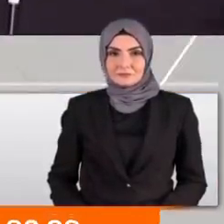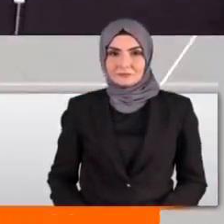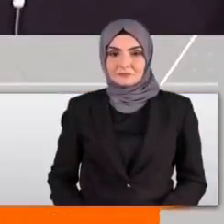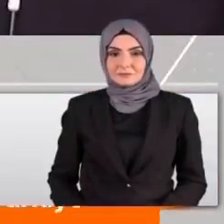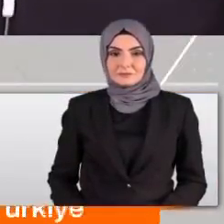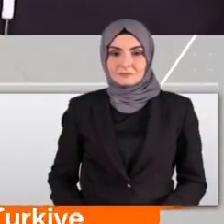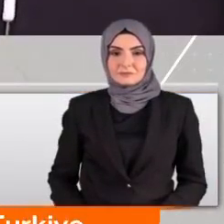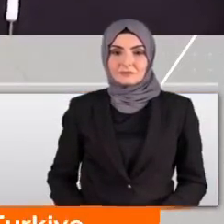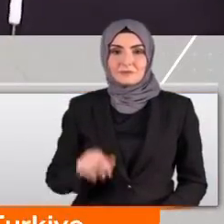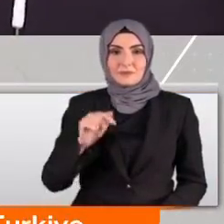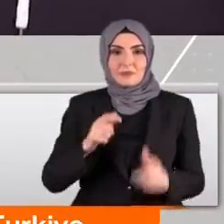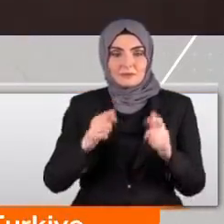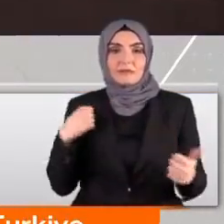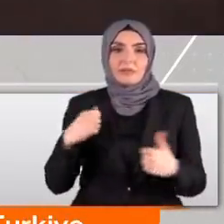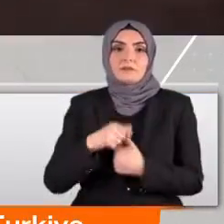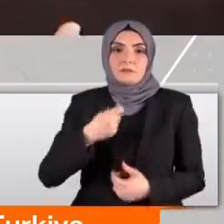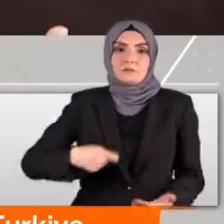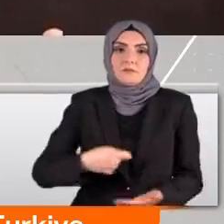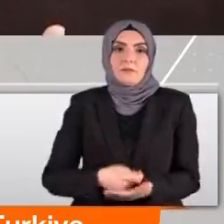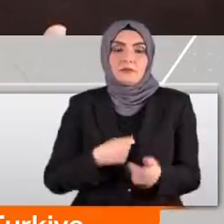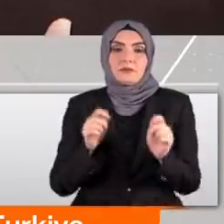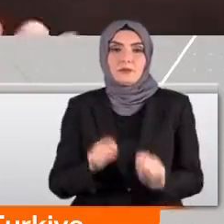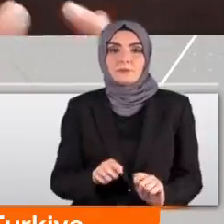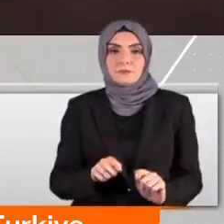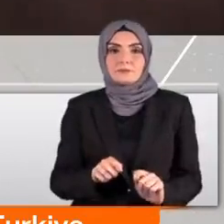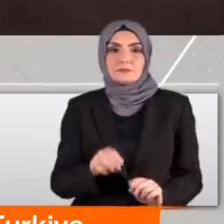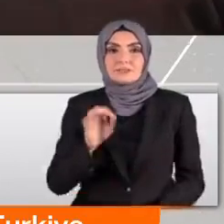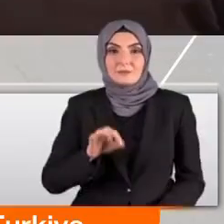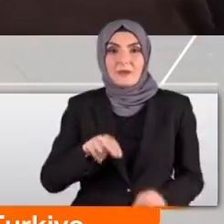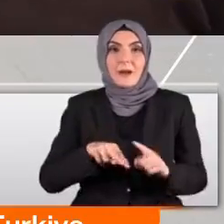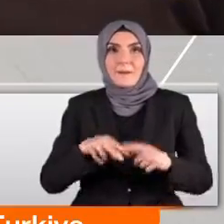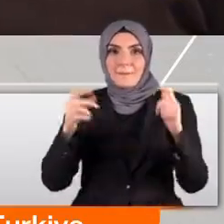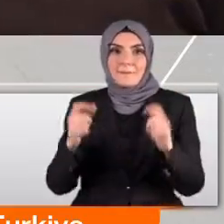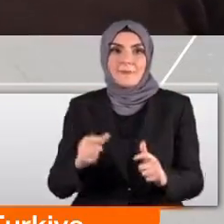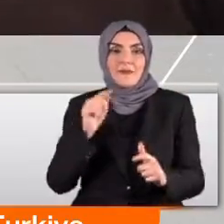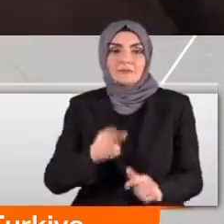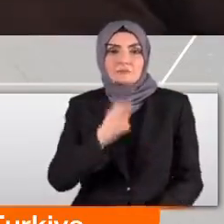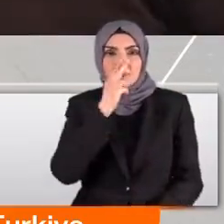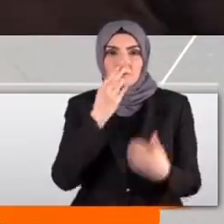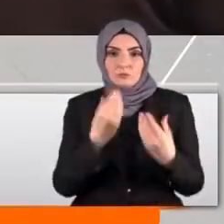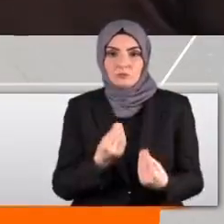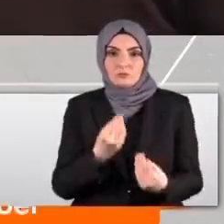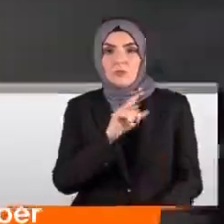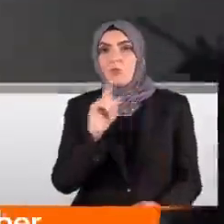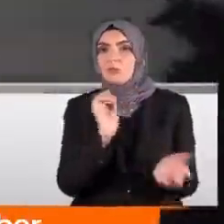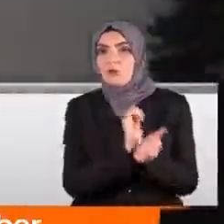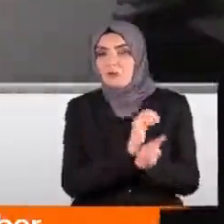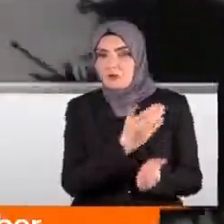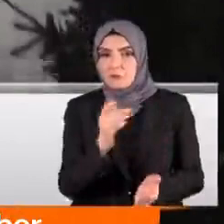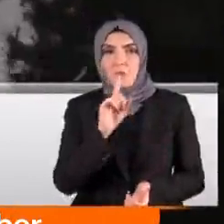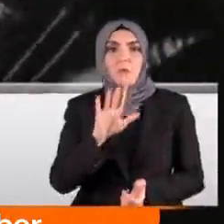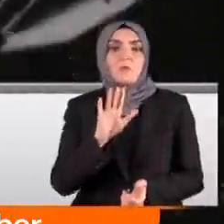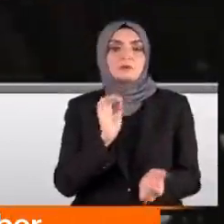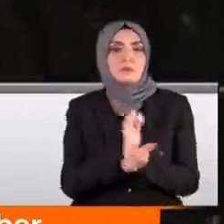Burada da ayrı bir ödeme daha yapmak zorunda kaldık. Şu anda Abant'ı kendine üst edindi. 10 ailenin geldiği oluyor, 15 ailenin geldiği oluyor.